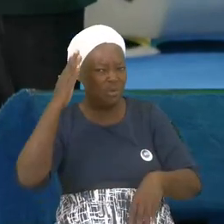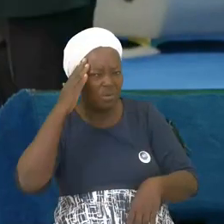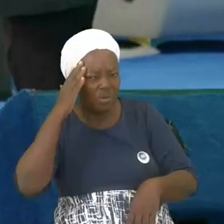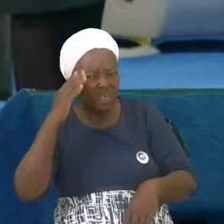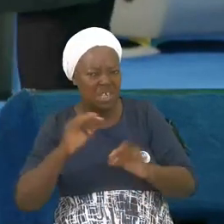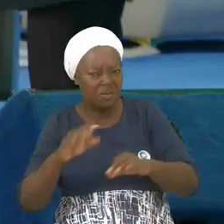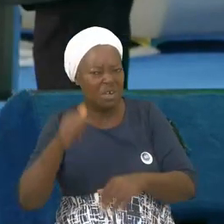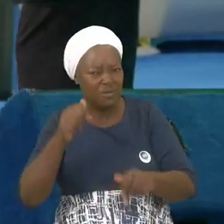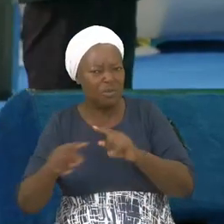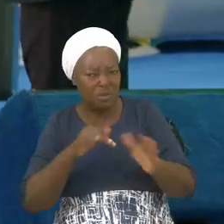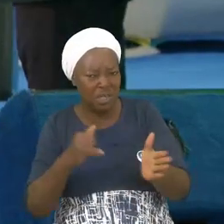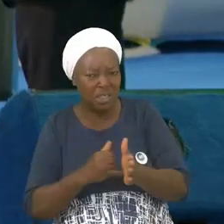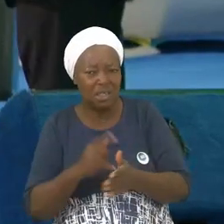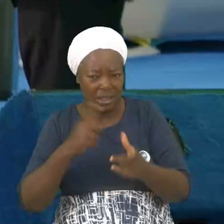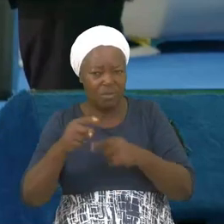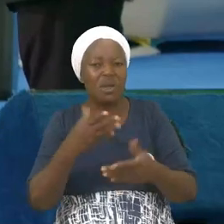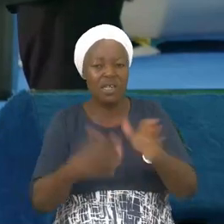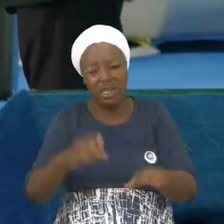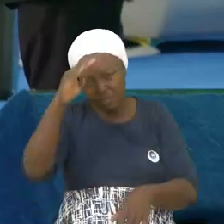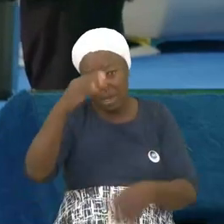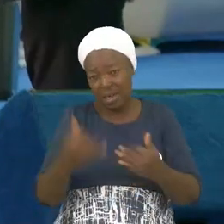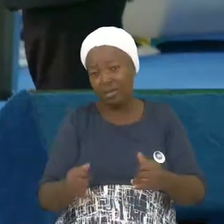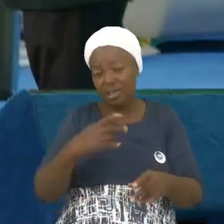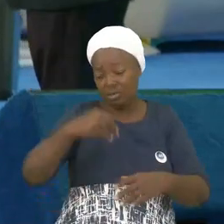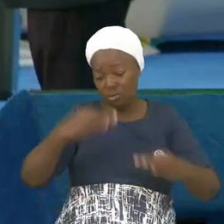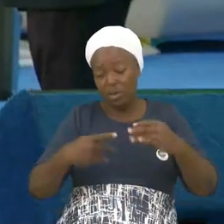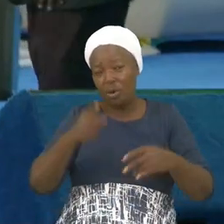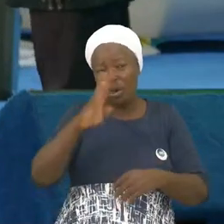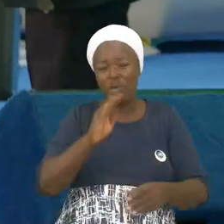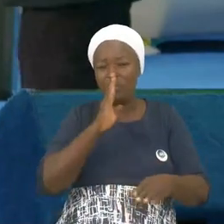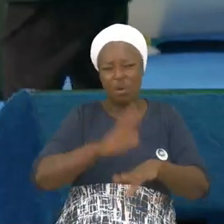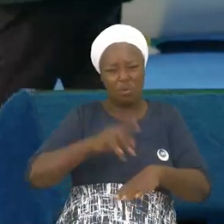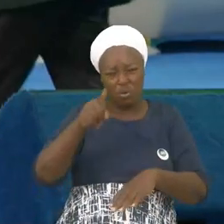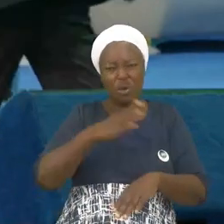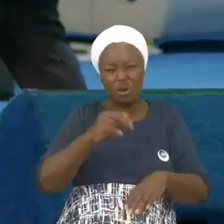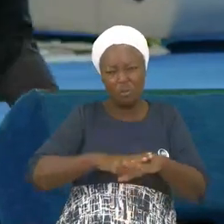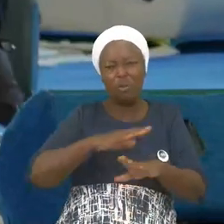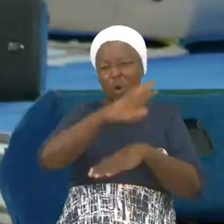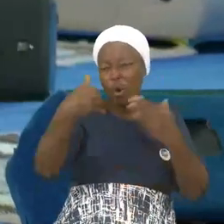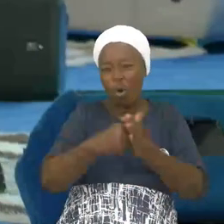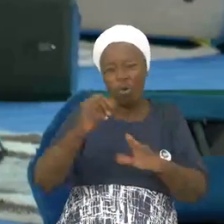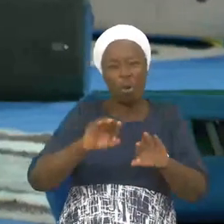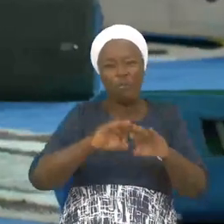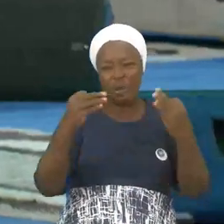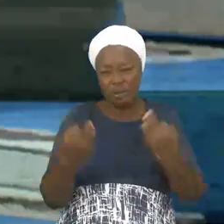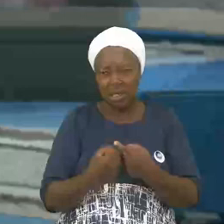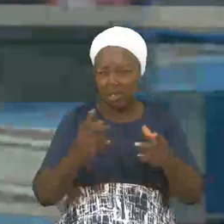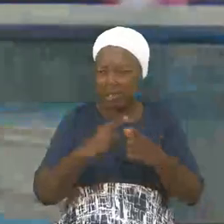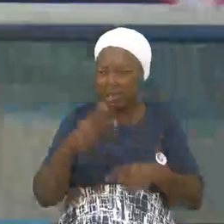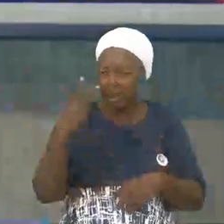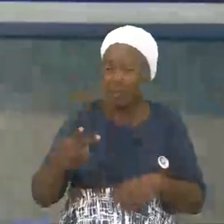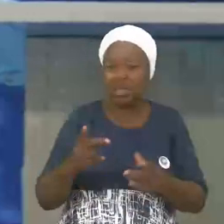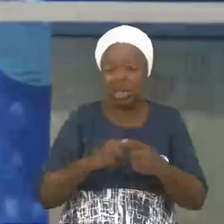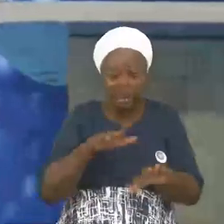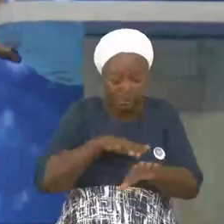pas, tu es un homme mort. Déjà, le jugement de Dieu sera sur toi et